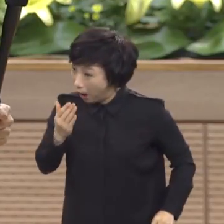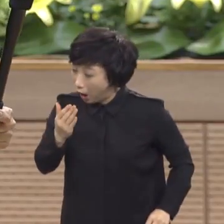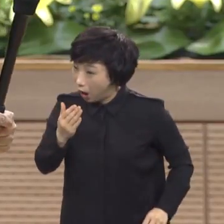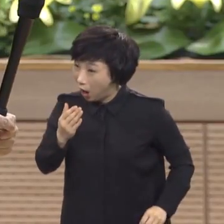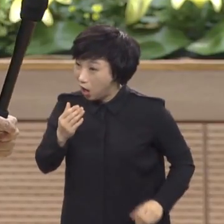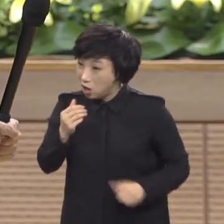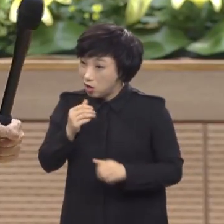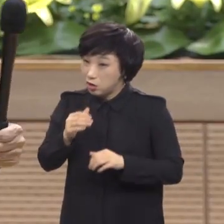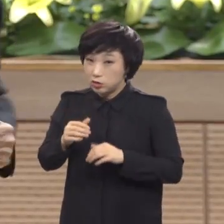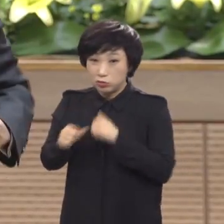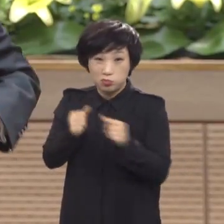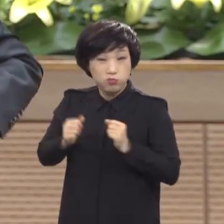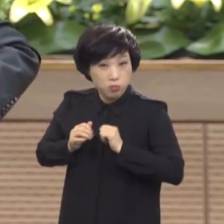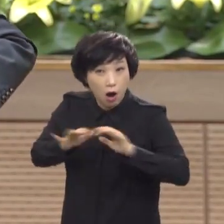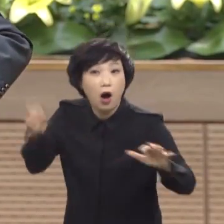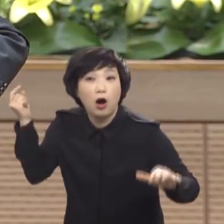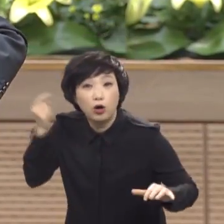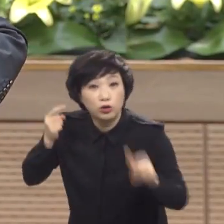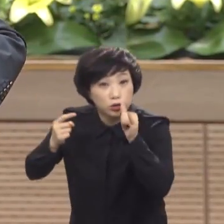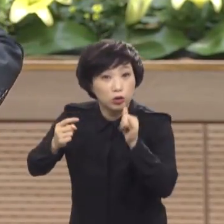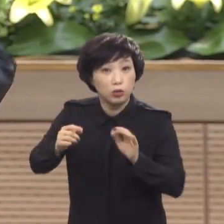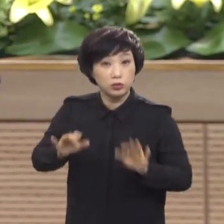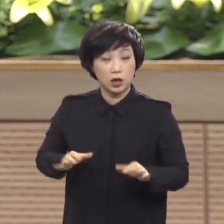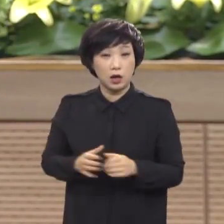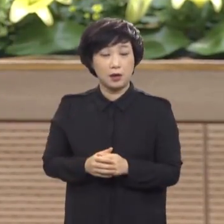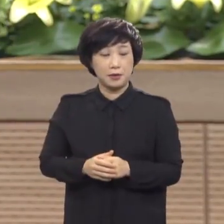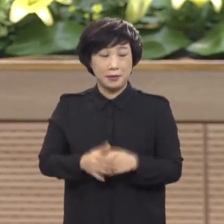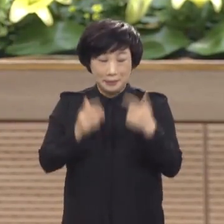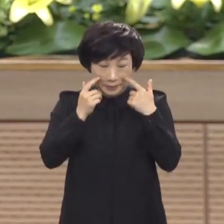고침 받는다 라고